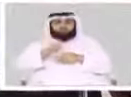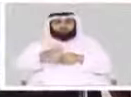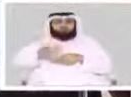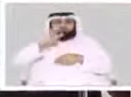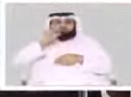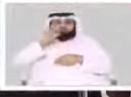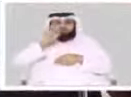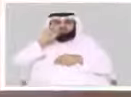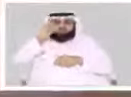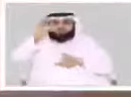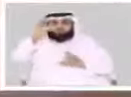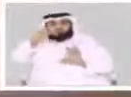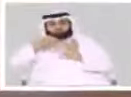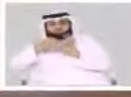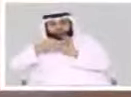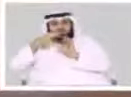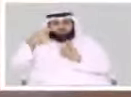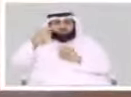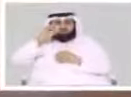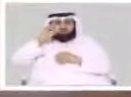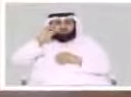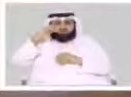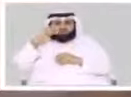الذي بينكم وبينه، سواء العهد الأول